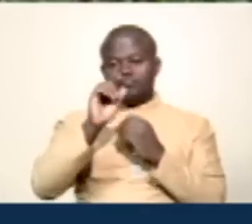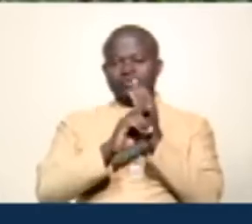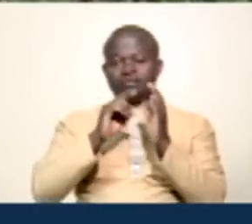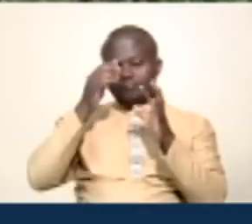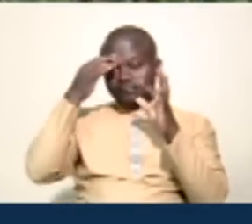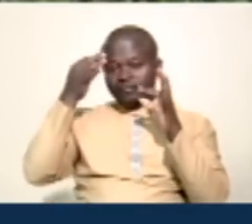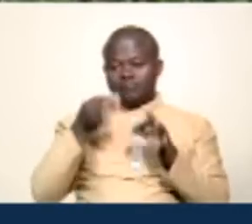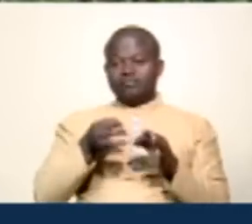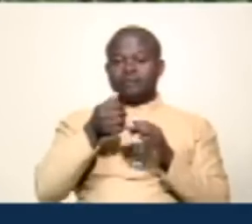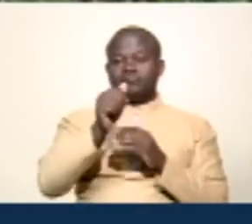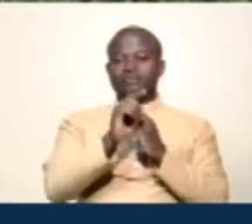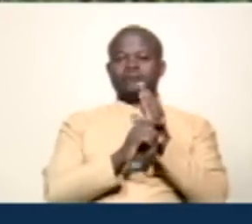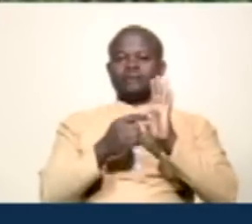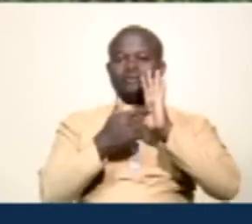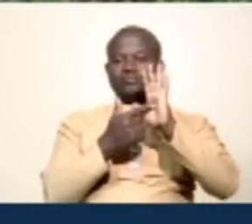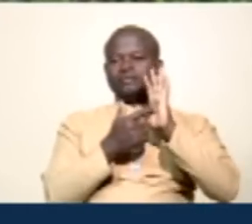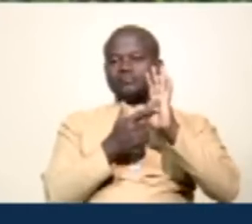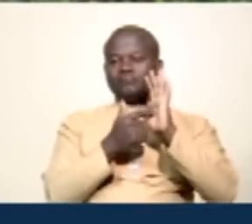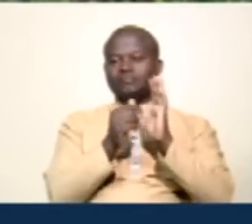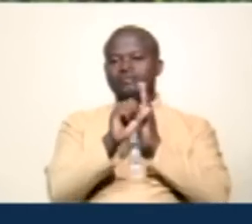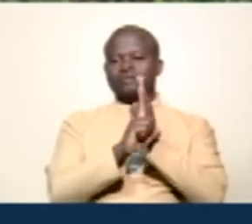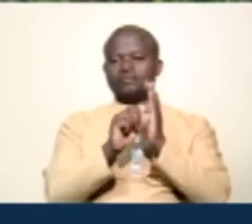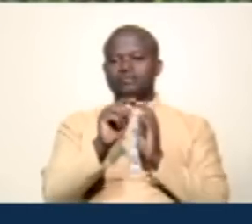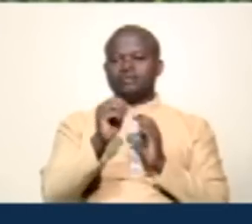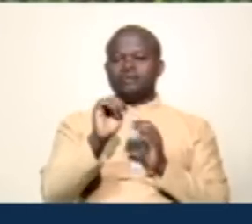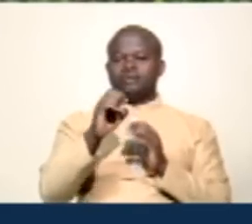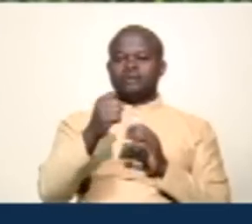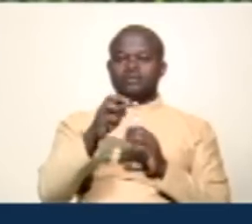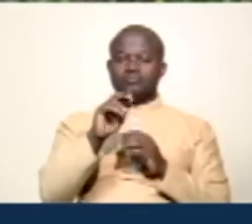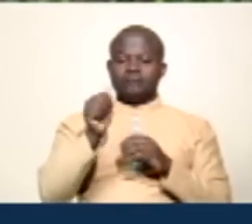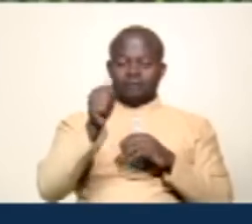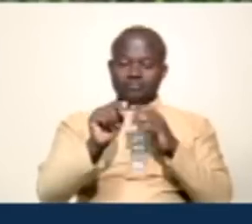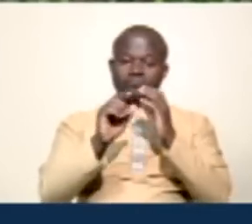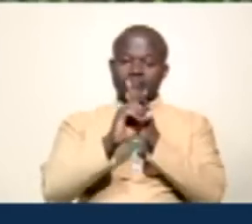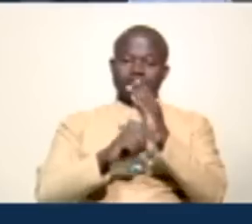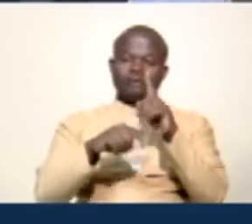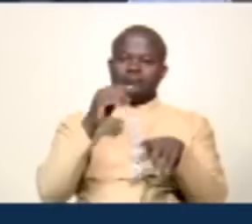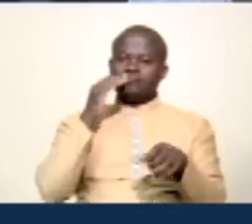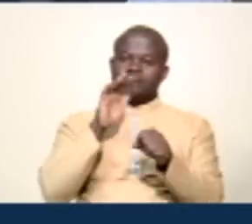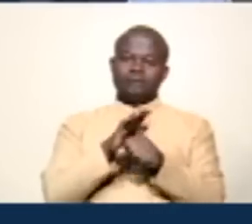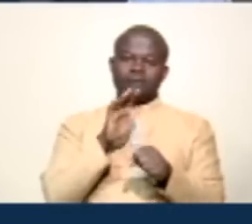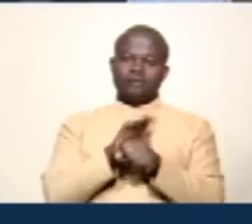niyo tariki yaranze umurenge wa Kimisagara niyo tariki ubwicanyi bwabaye bwinshi cyane